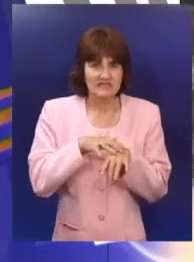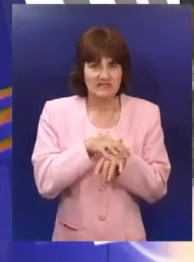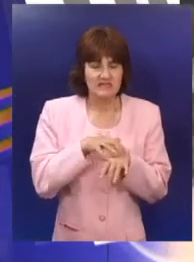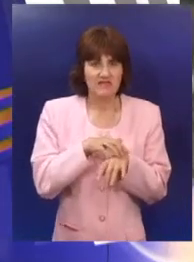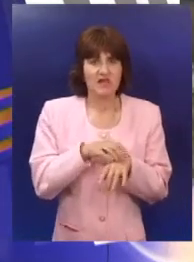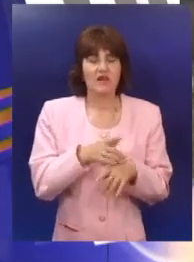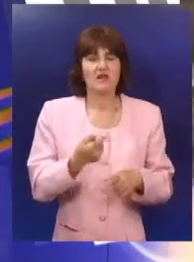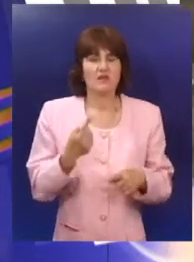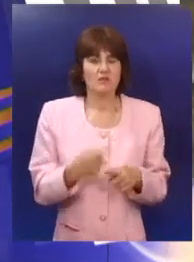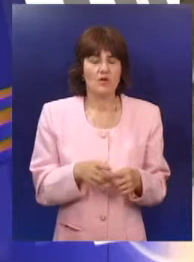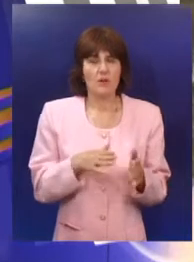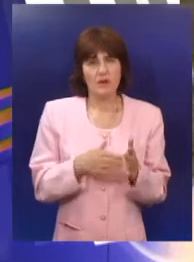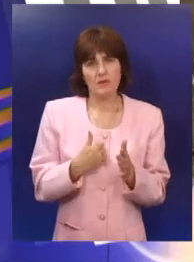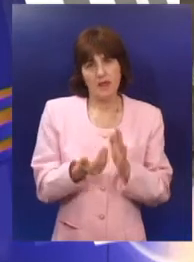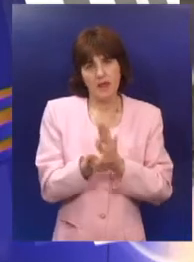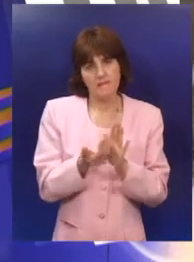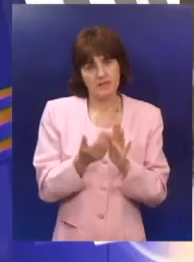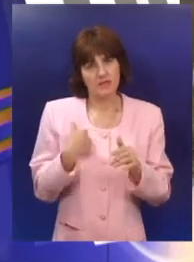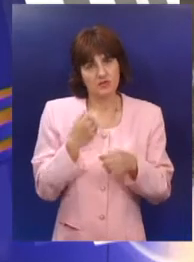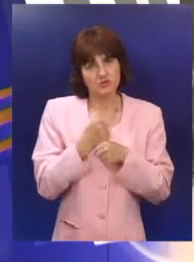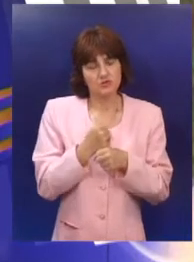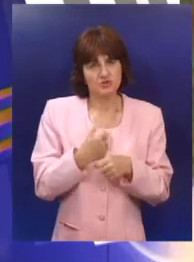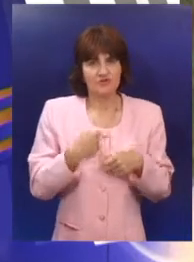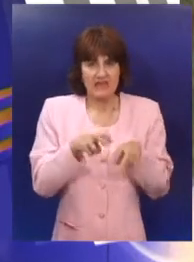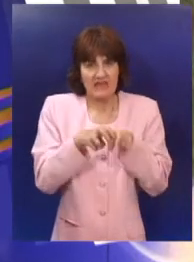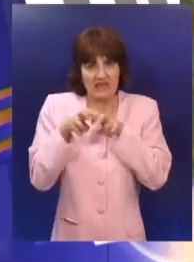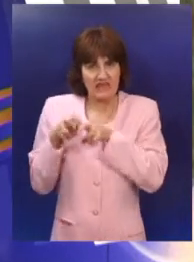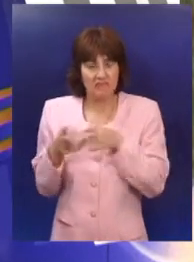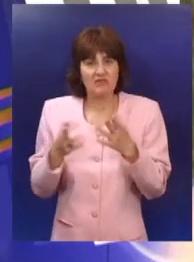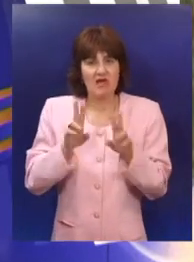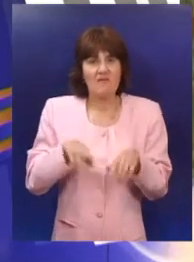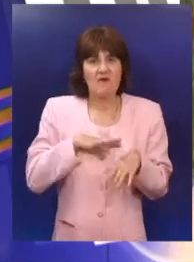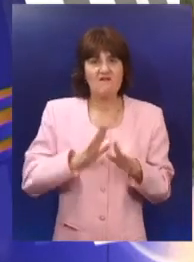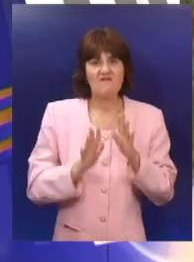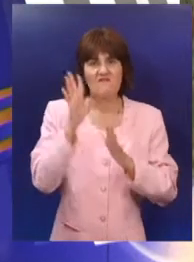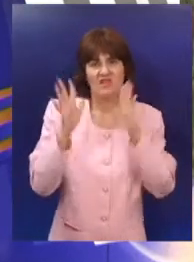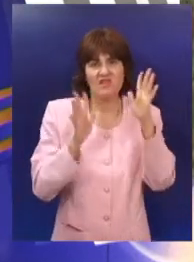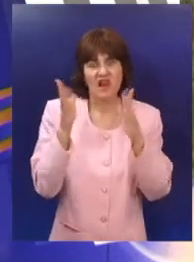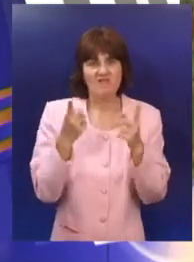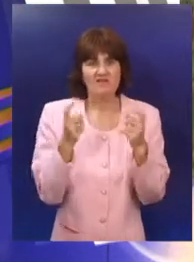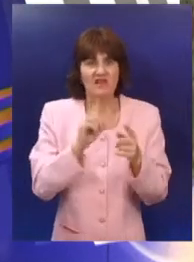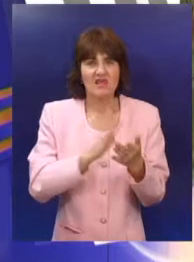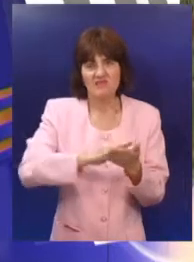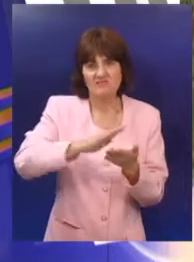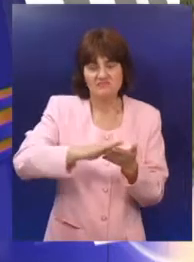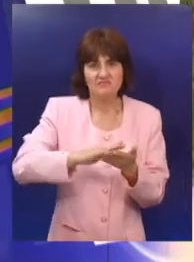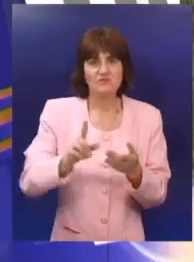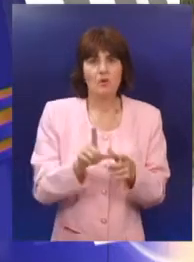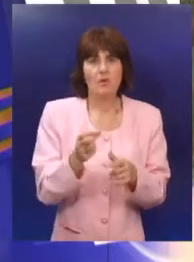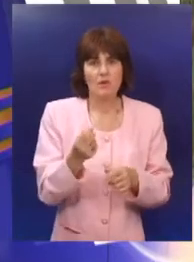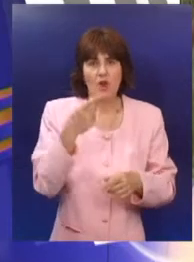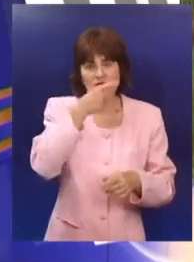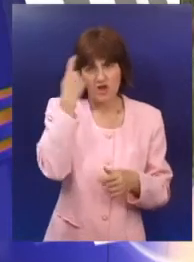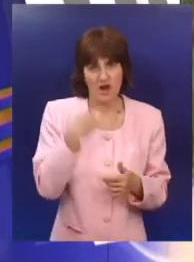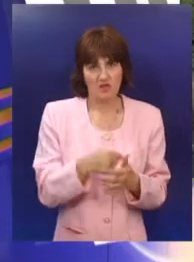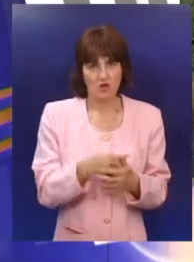koje stvara lajmska bolest. Kao prevenciju od ujeda krpelja dovoljno je izbjegavati područja visoke trave, šiblja i grmova, pogotovo u